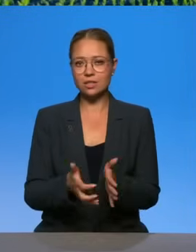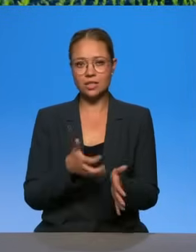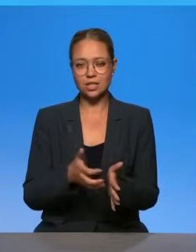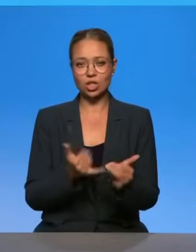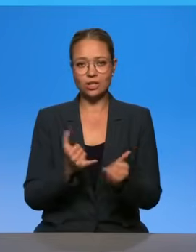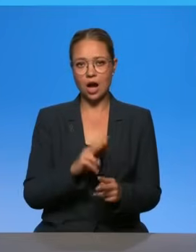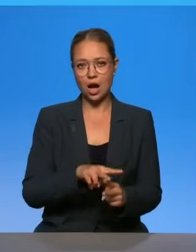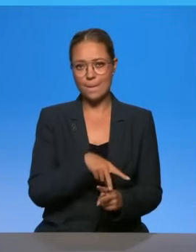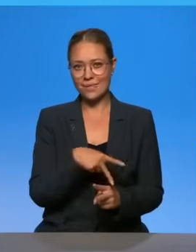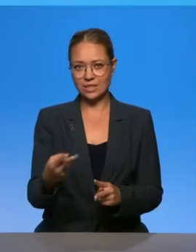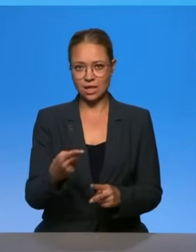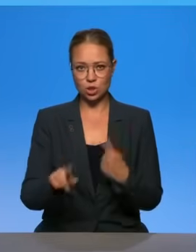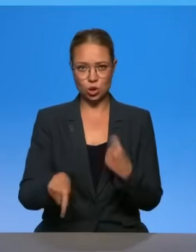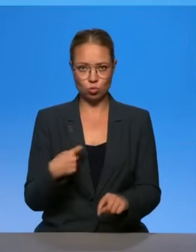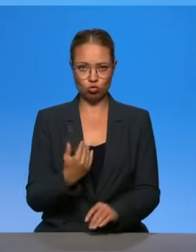компенсации ущерба.